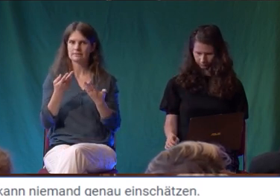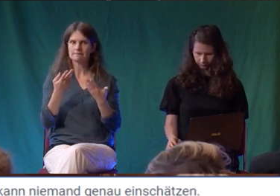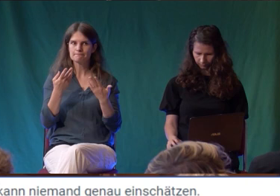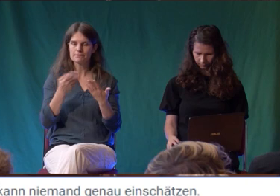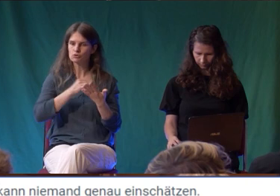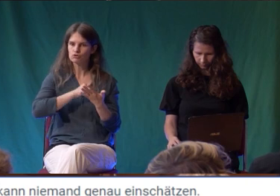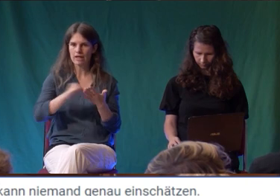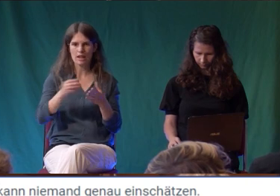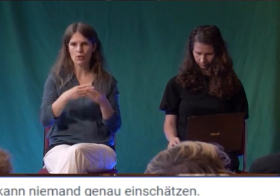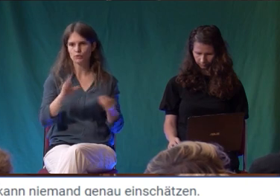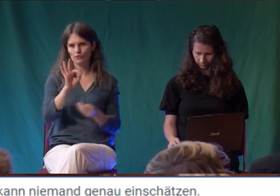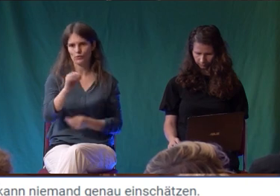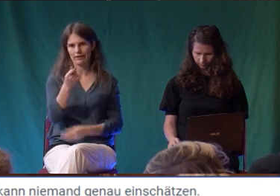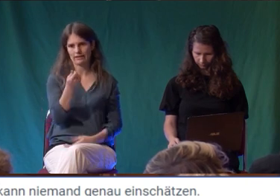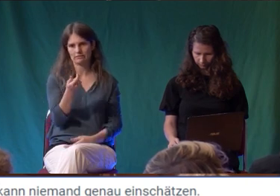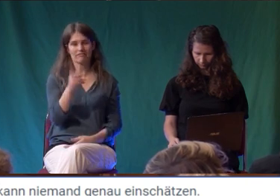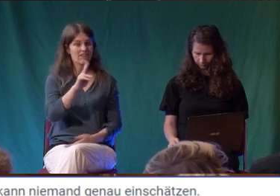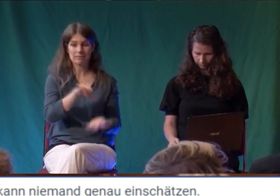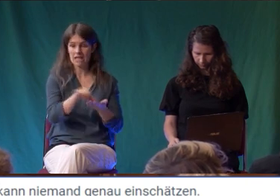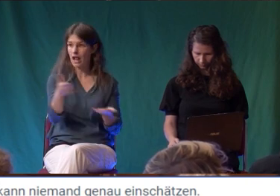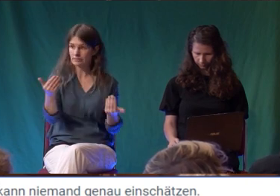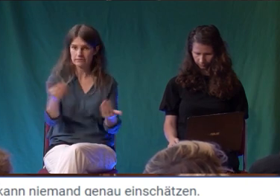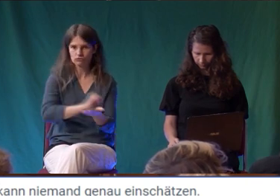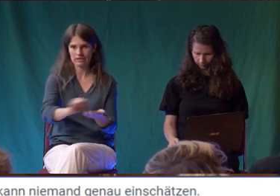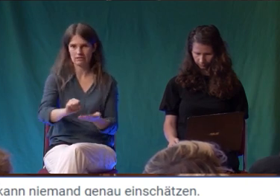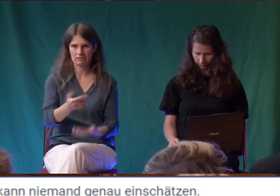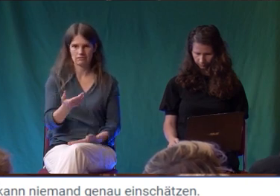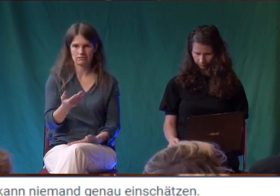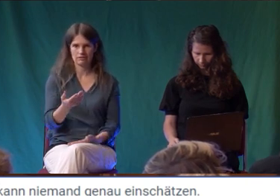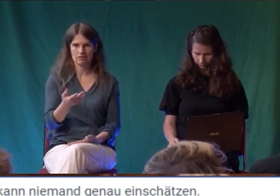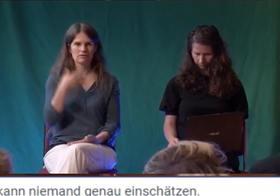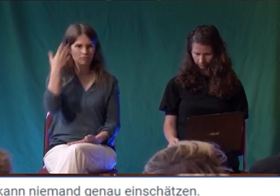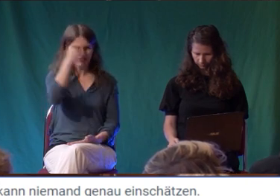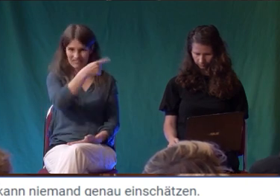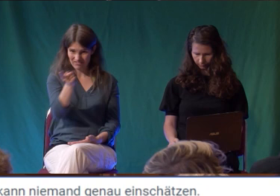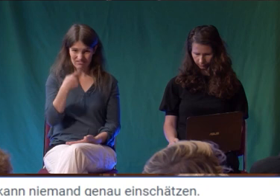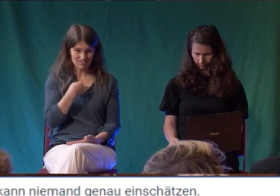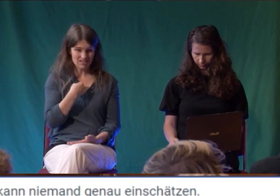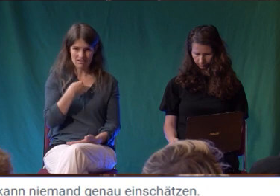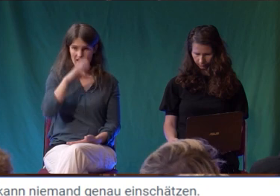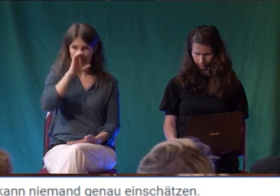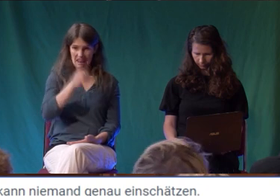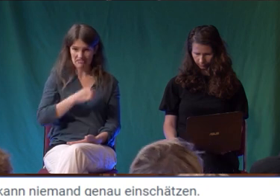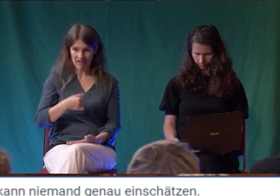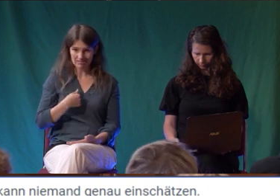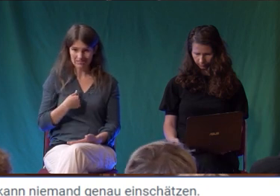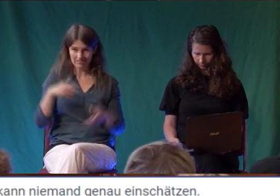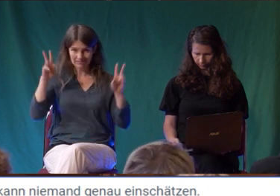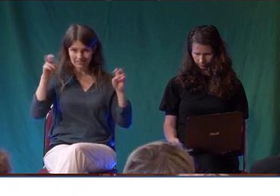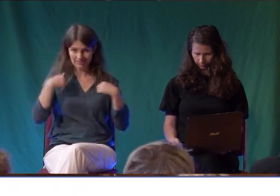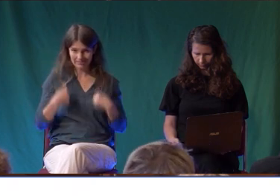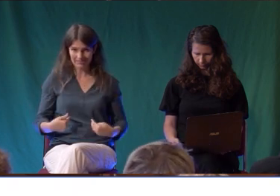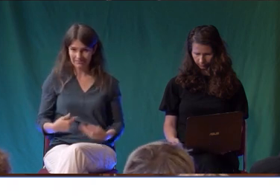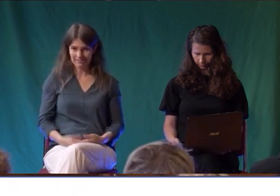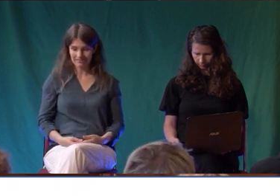geklärt wird ich sage immer wir sind keine Elefanten wir sind Menschen wir tragen in der Regel unser Kind